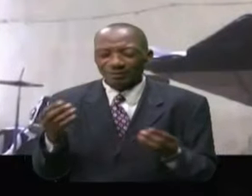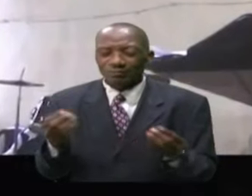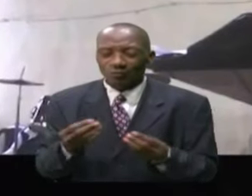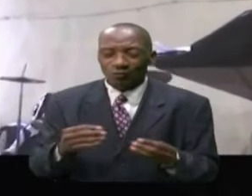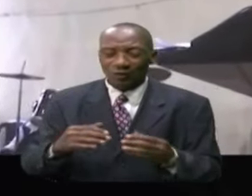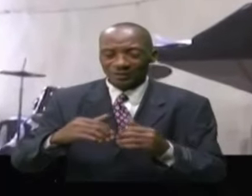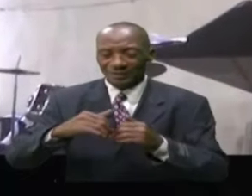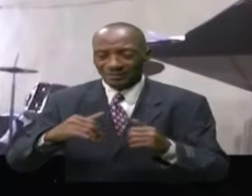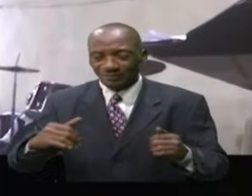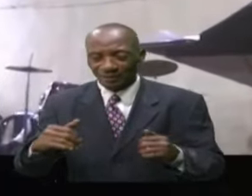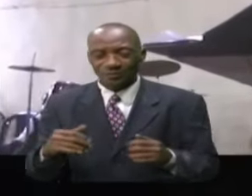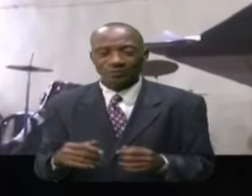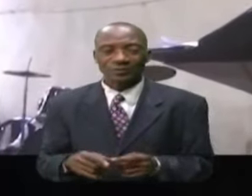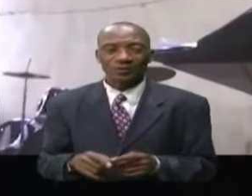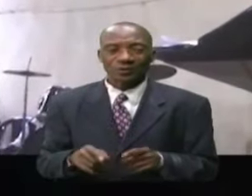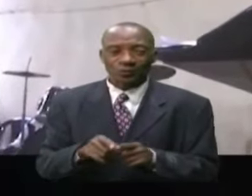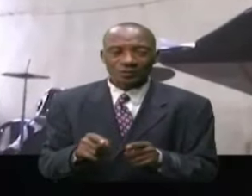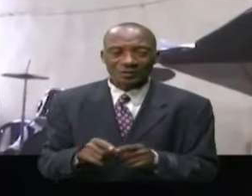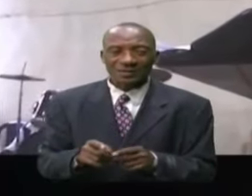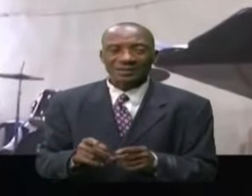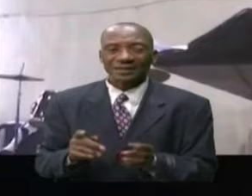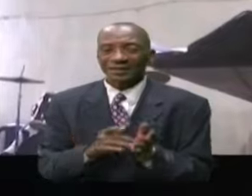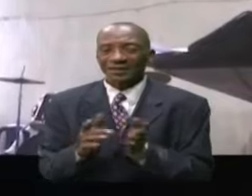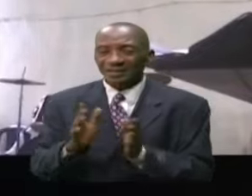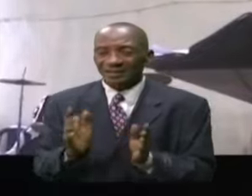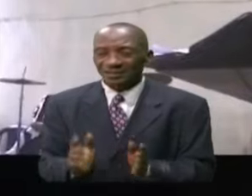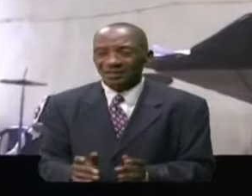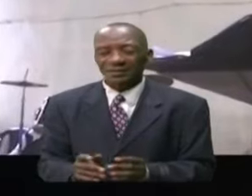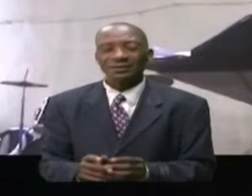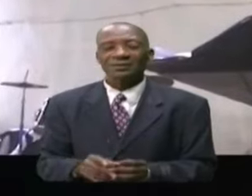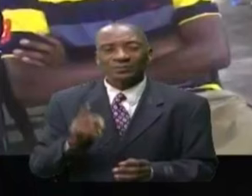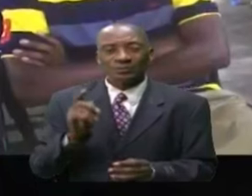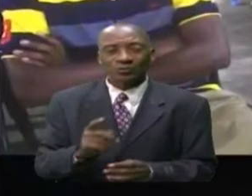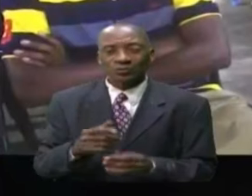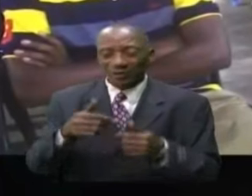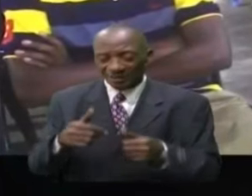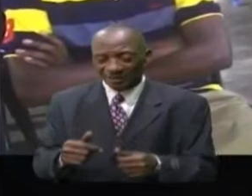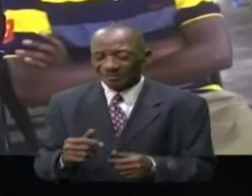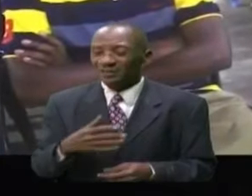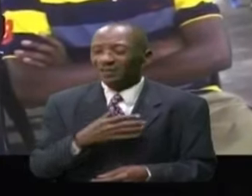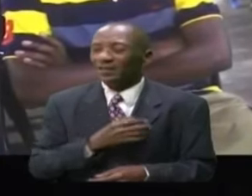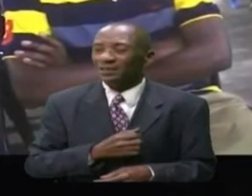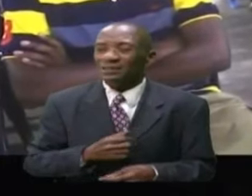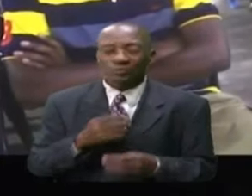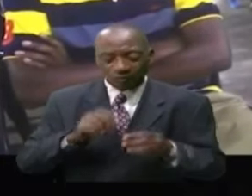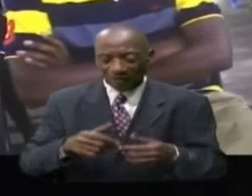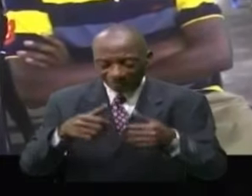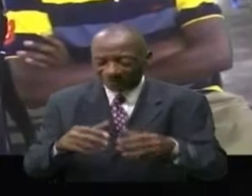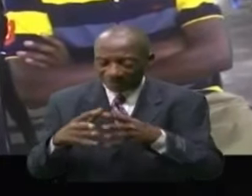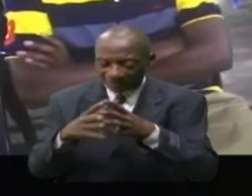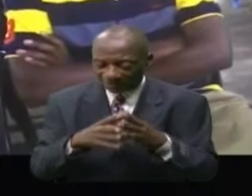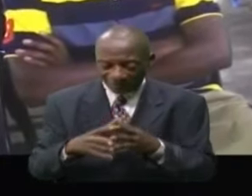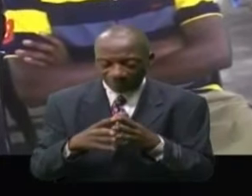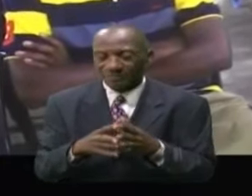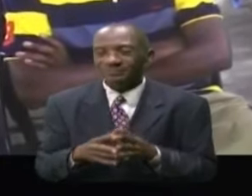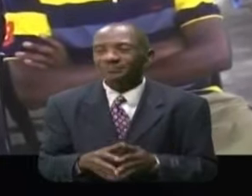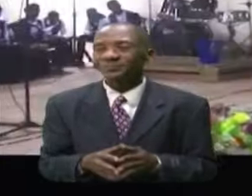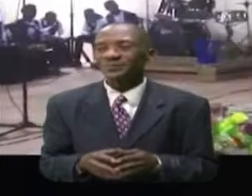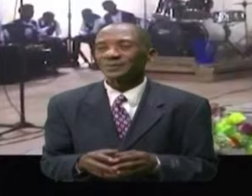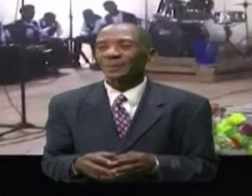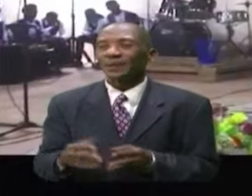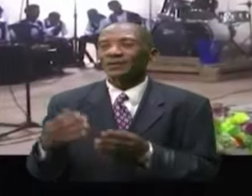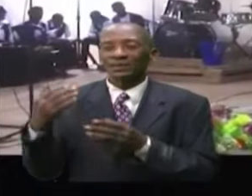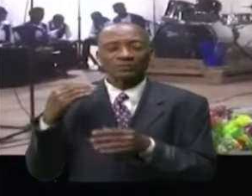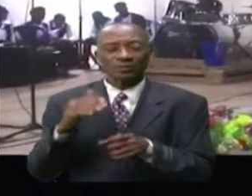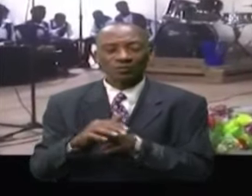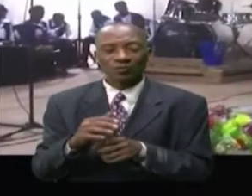explications enrichies des principes bibliques, il a donné des orientations. L'expérience d'un ancien a prévalu pour éclairer les